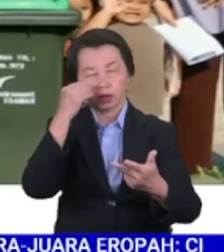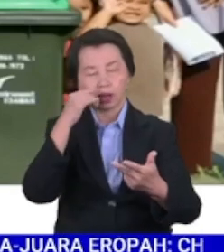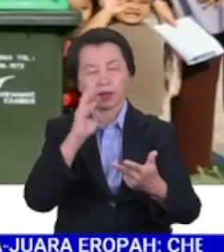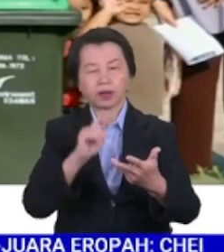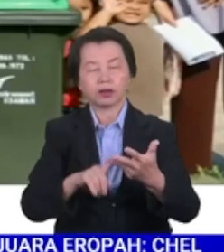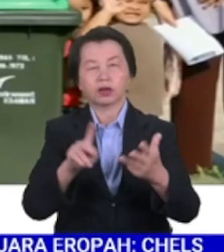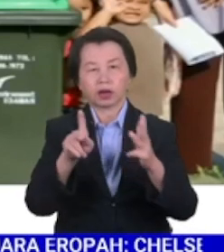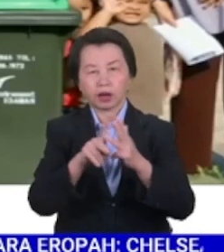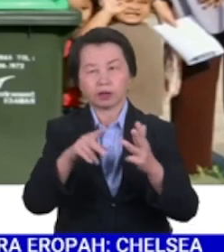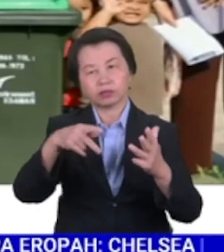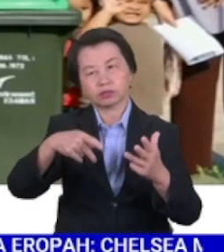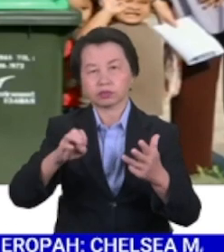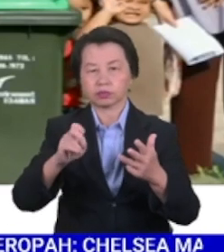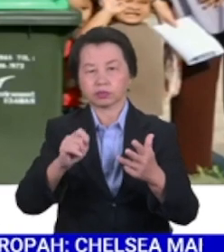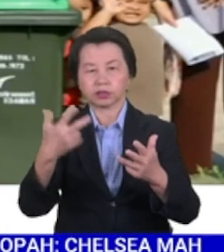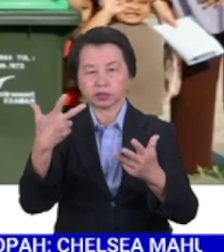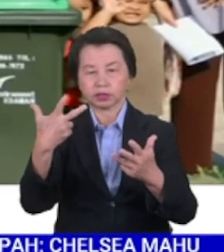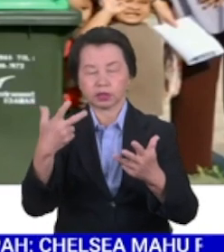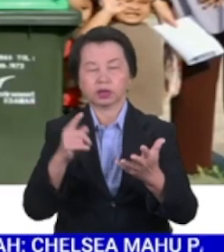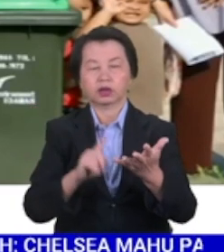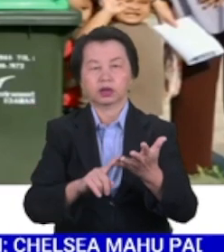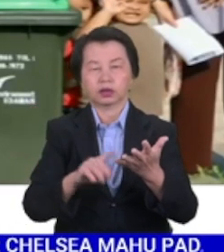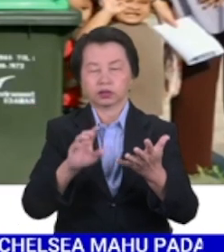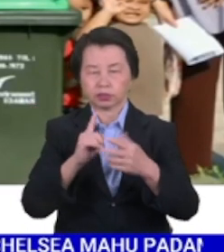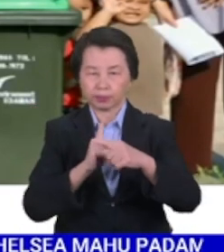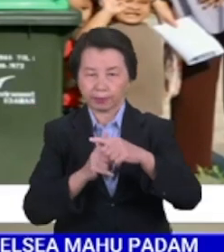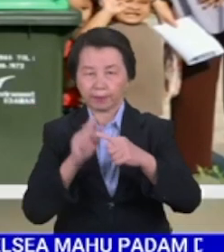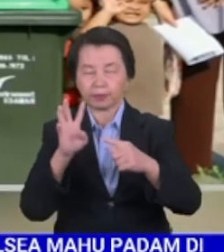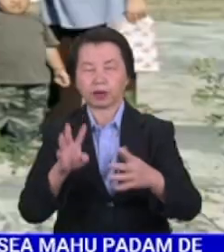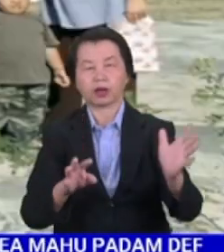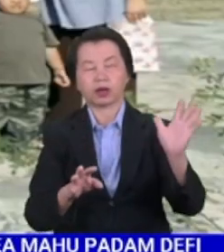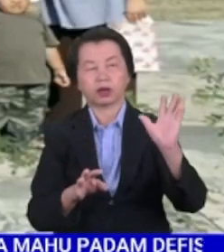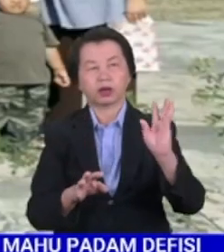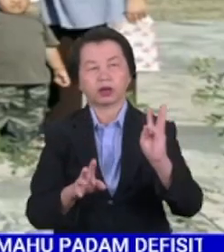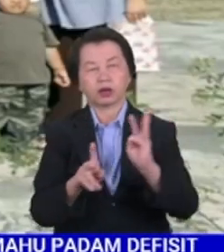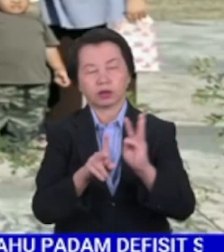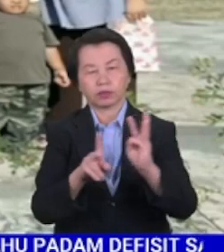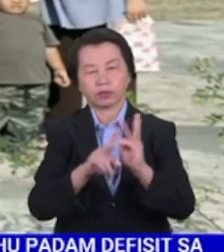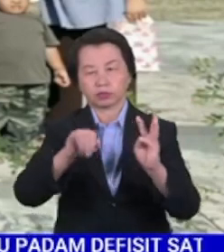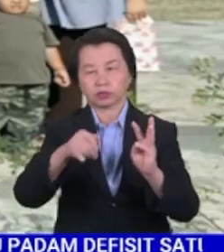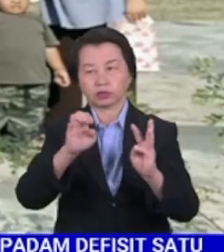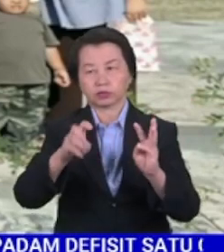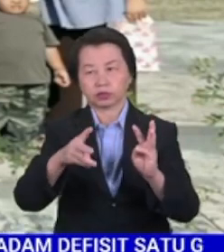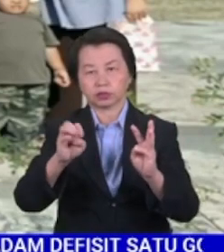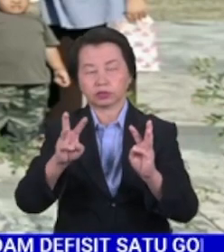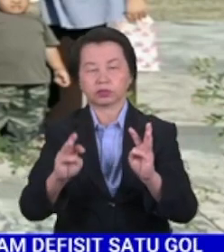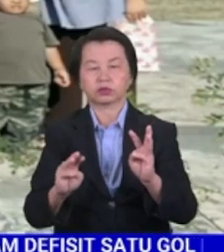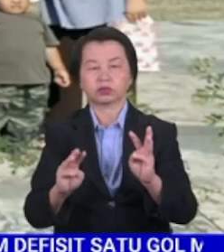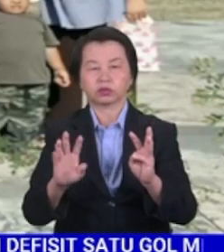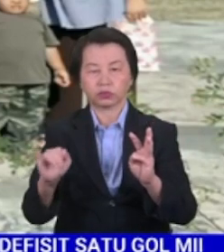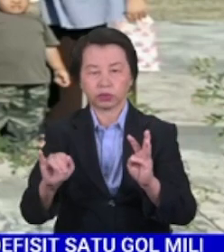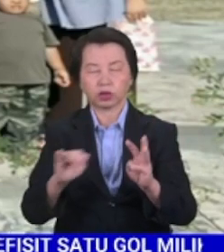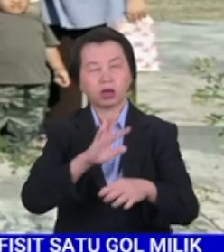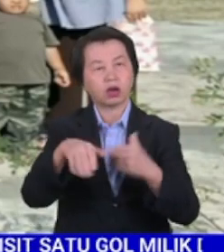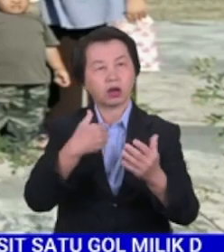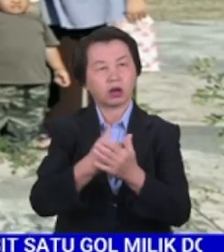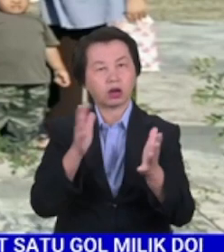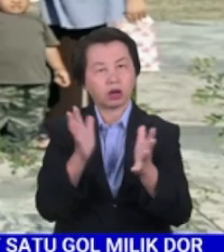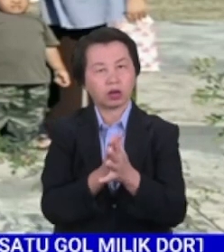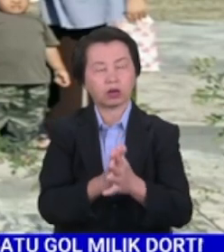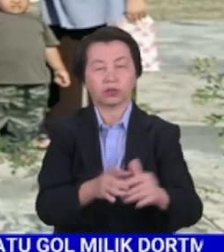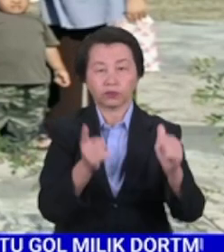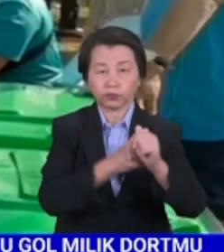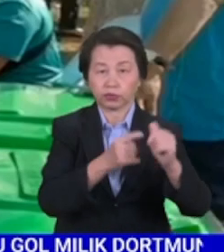Air, Kampung Pida Tiga Baru, Simpang Empat, Kampung Jejawi Sematang Sena. Secara keseluruhannya,